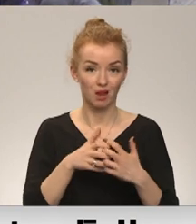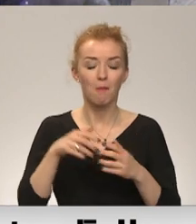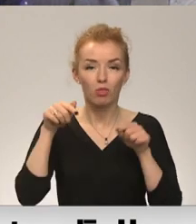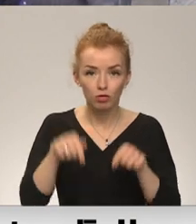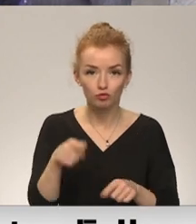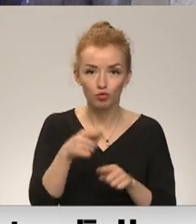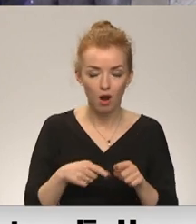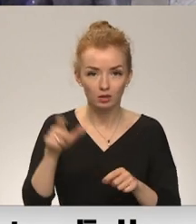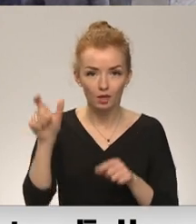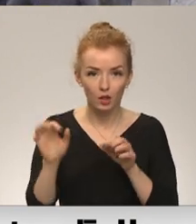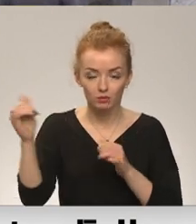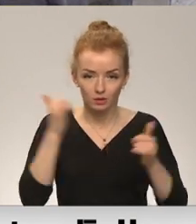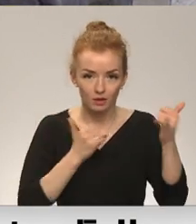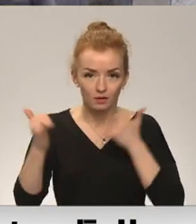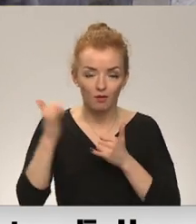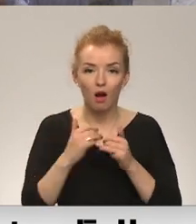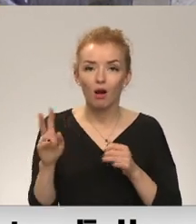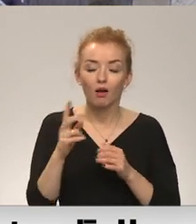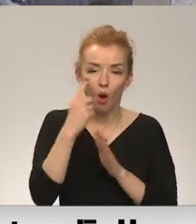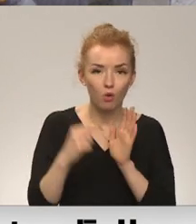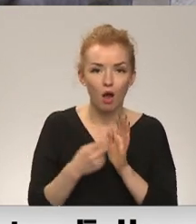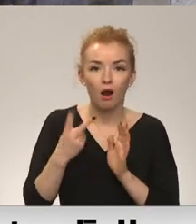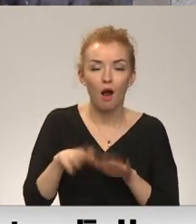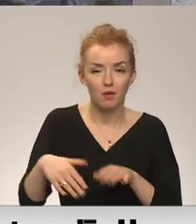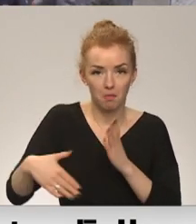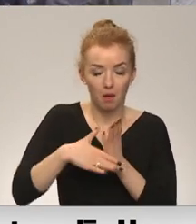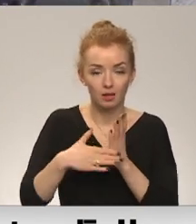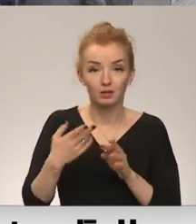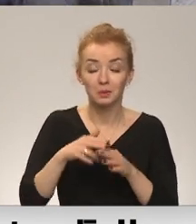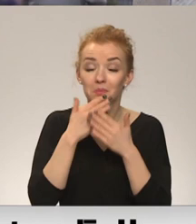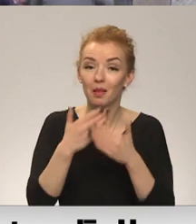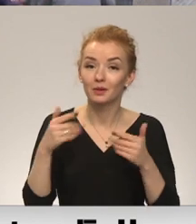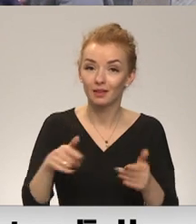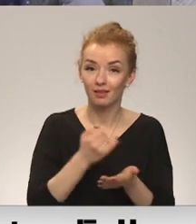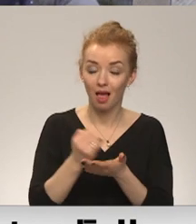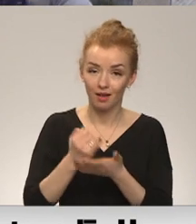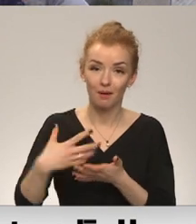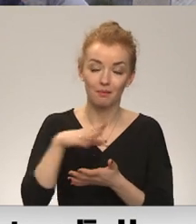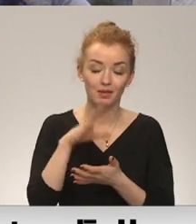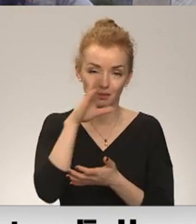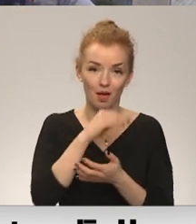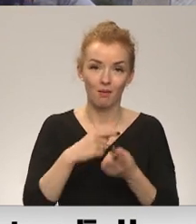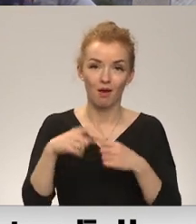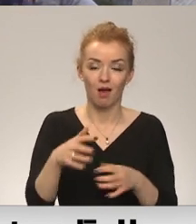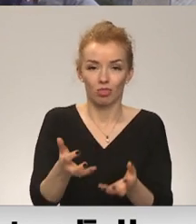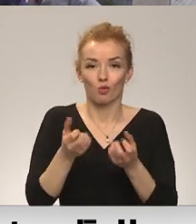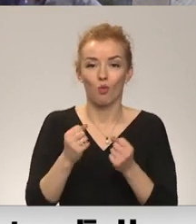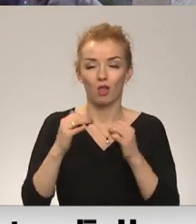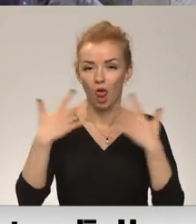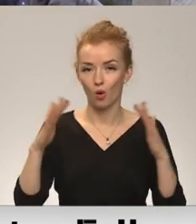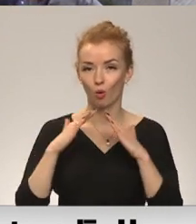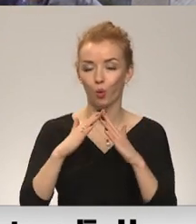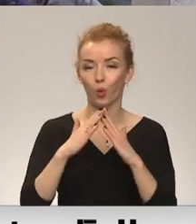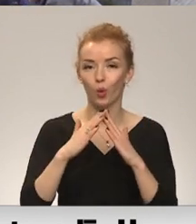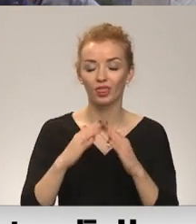paši zvanīja, prasīja, kāda ir vajadzīga palīdzība, un mēs, pateicoties šīm talkām, arī spējām dabūt atpakaļ to pūti lielā